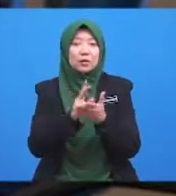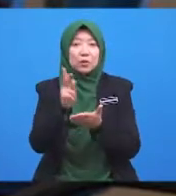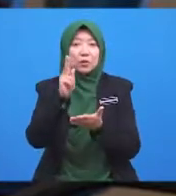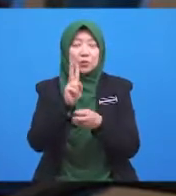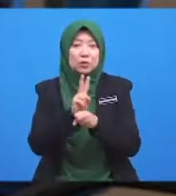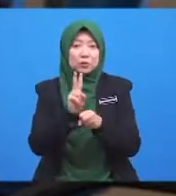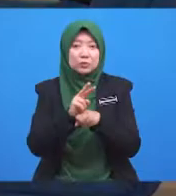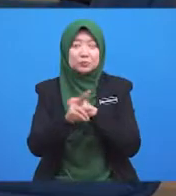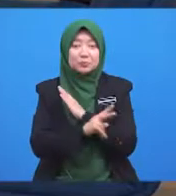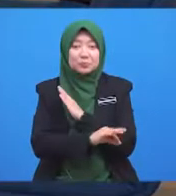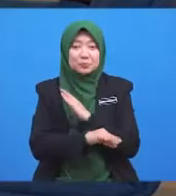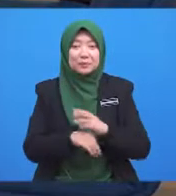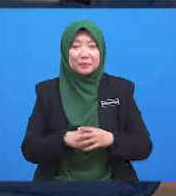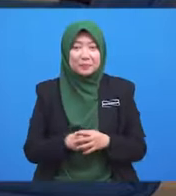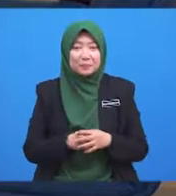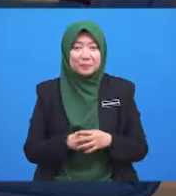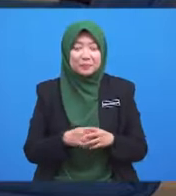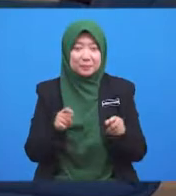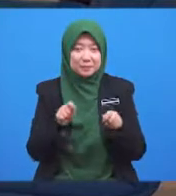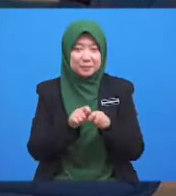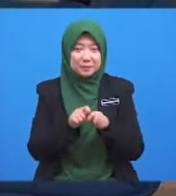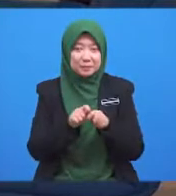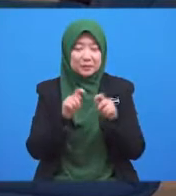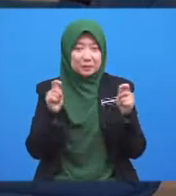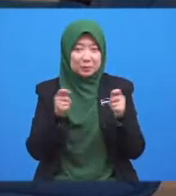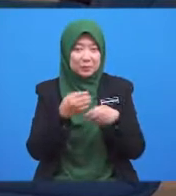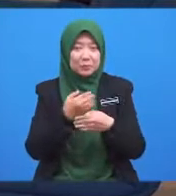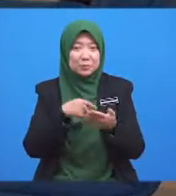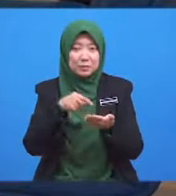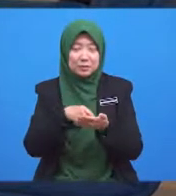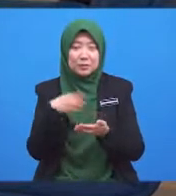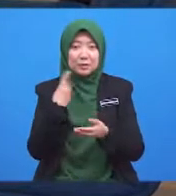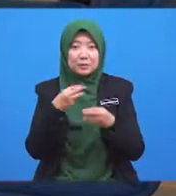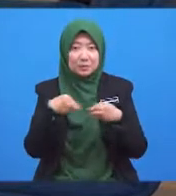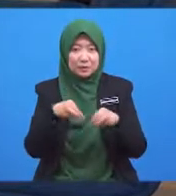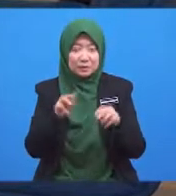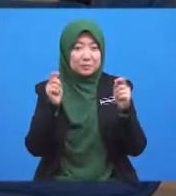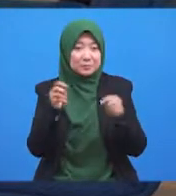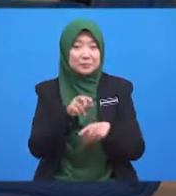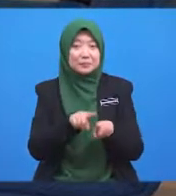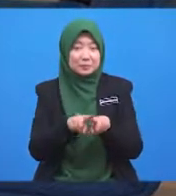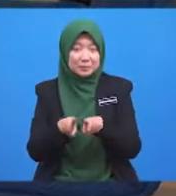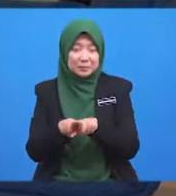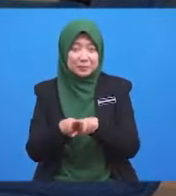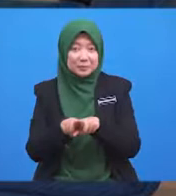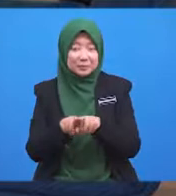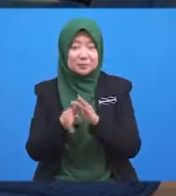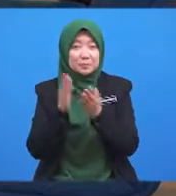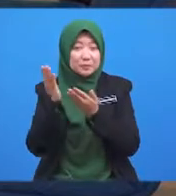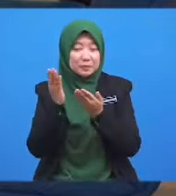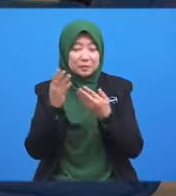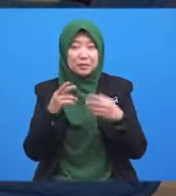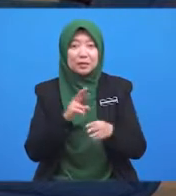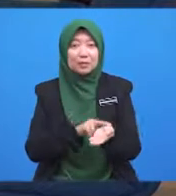Muhammad Syarif. Seperti episod sebelum ini, kita masih berada dalam topik yang sama iaitu perkhidmatan rawatan